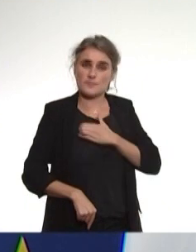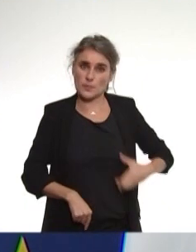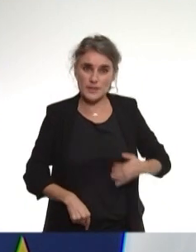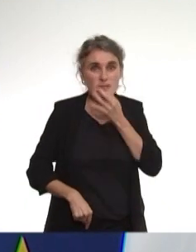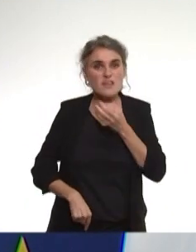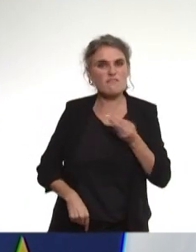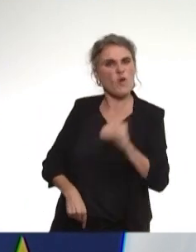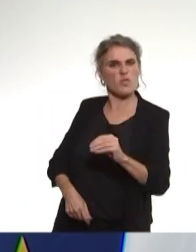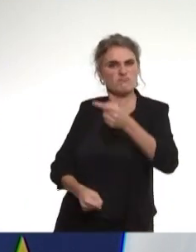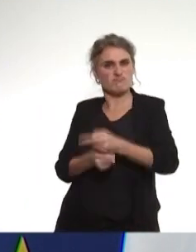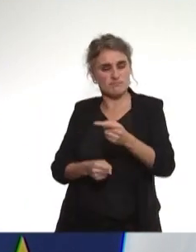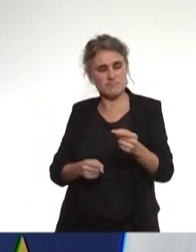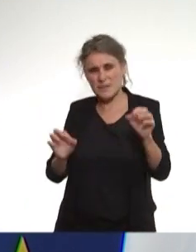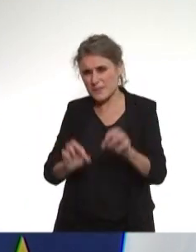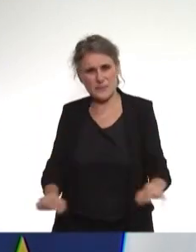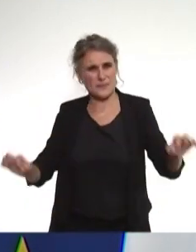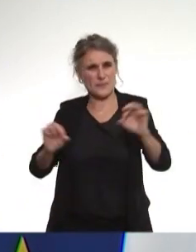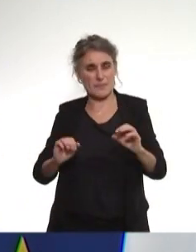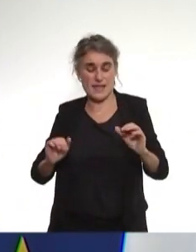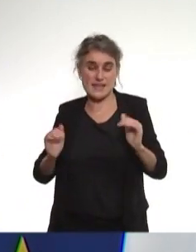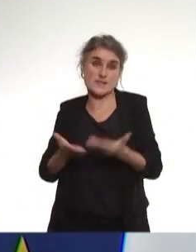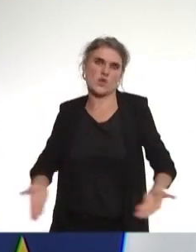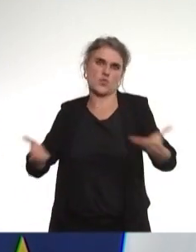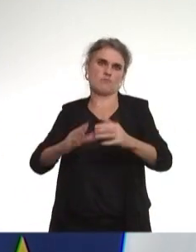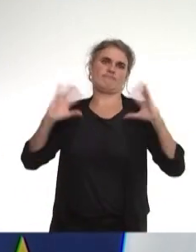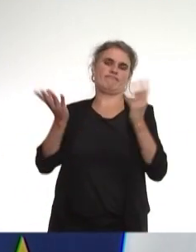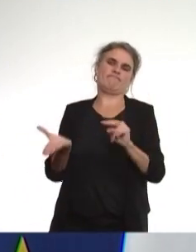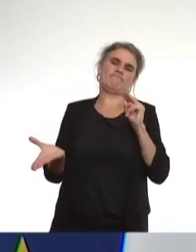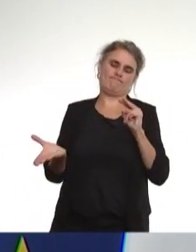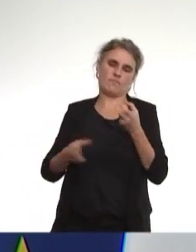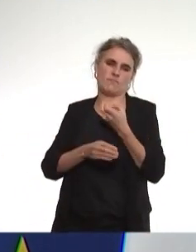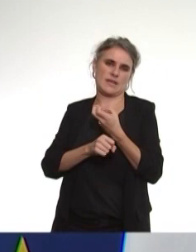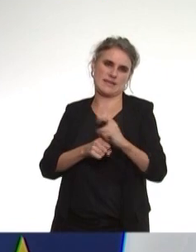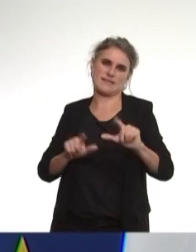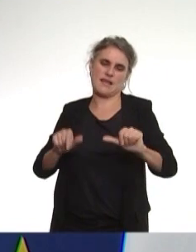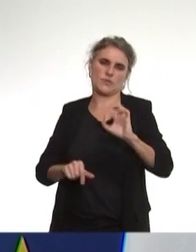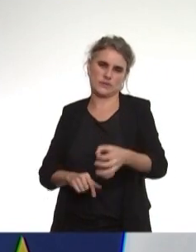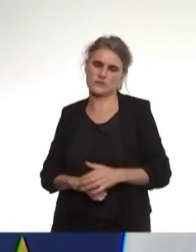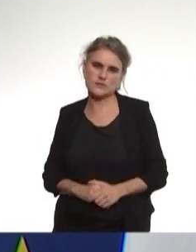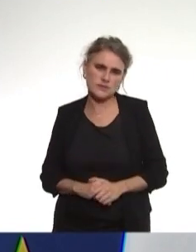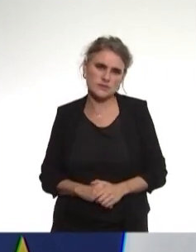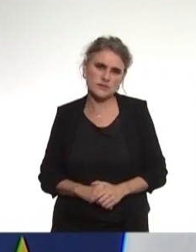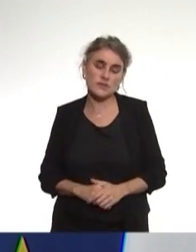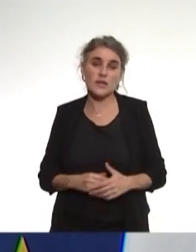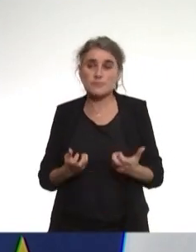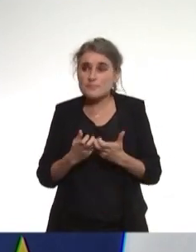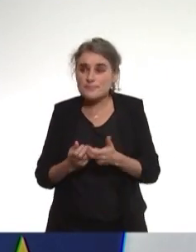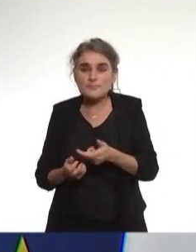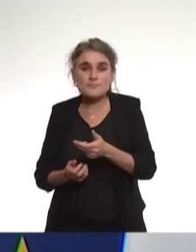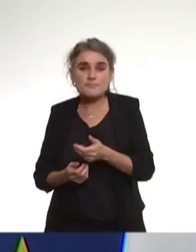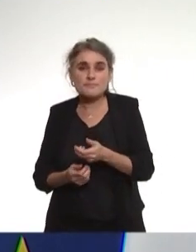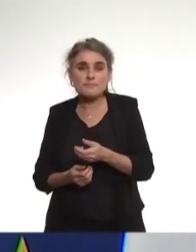soit c'est pas la faute il ya des situations qui hélas se présentent des risques et il est très compliqué d'isoler le petit café